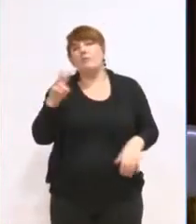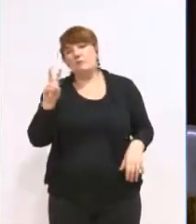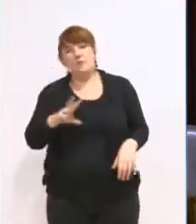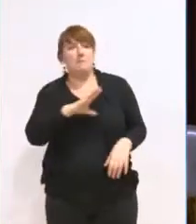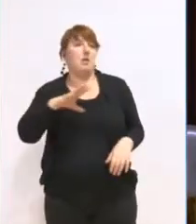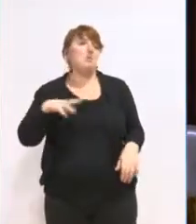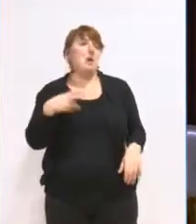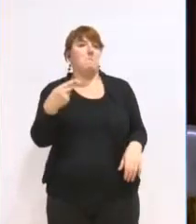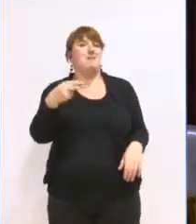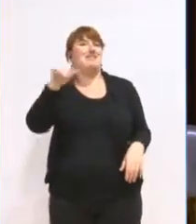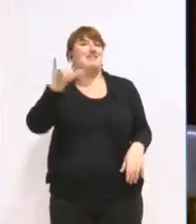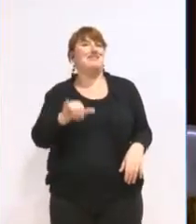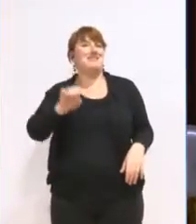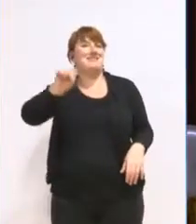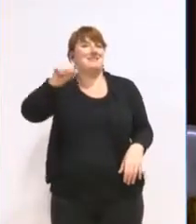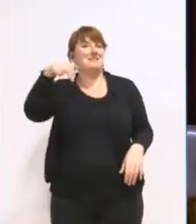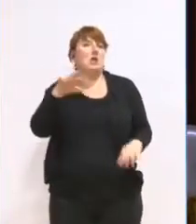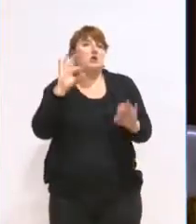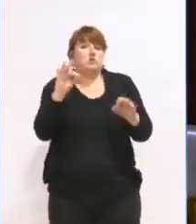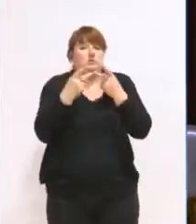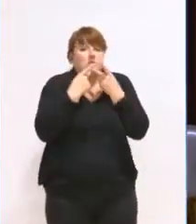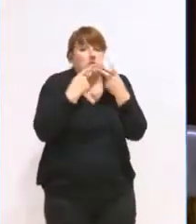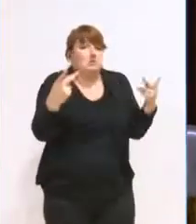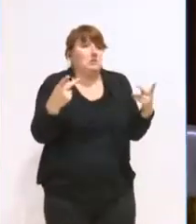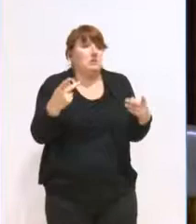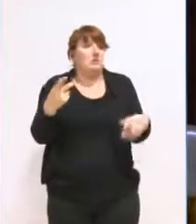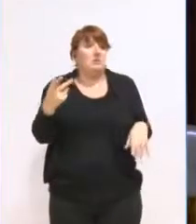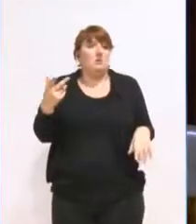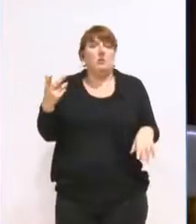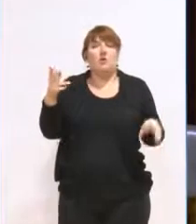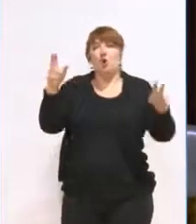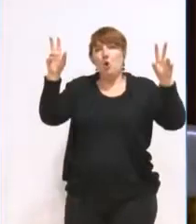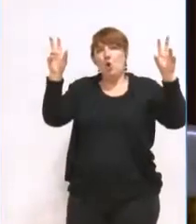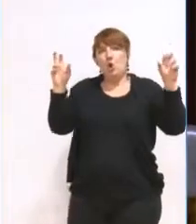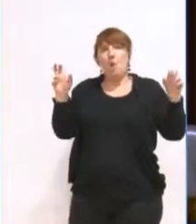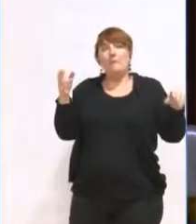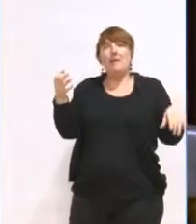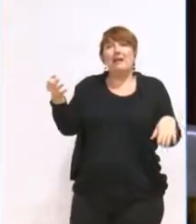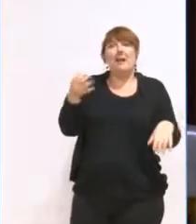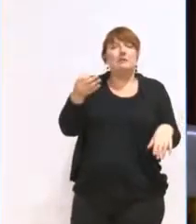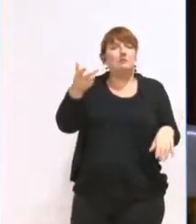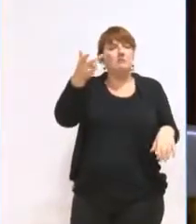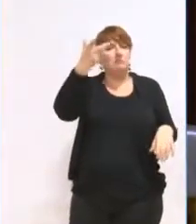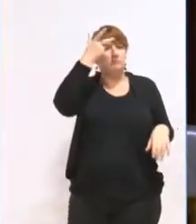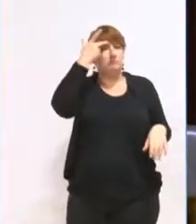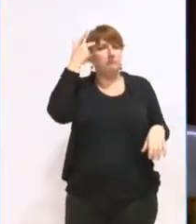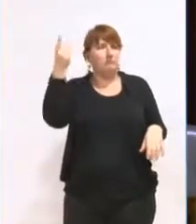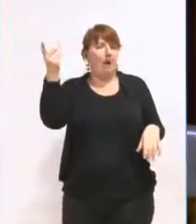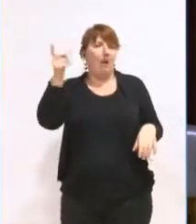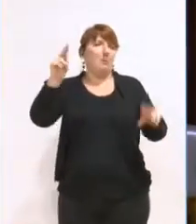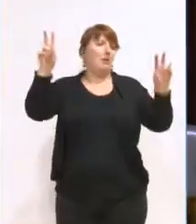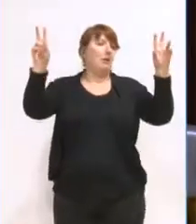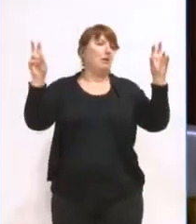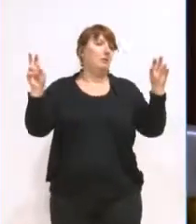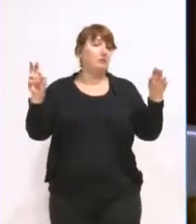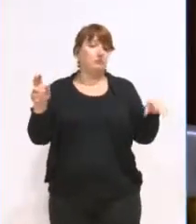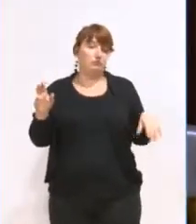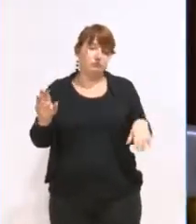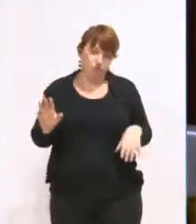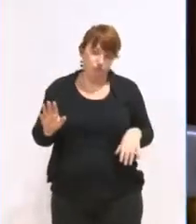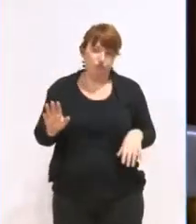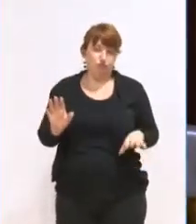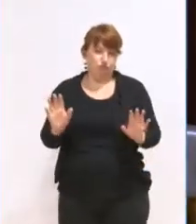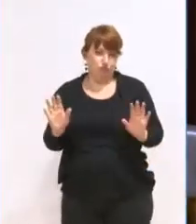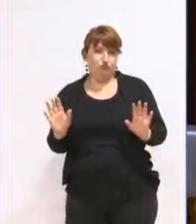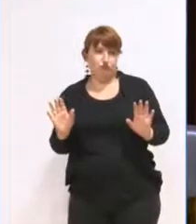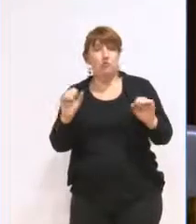Nyssen, gentiment d'incompréhension pour ne pas dire autre chose. Mais cette piste, dite